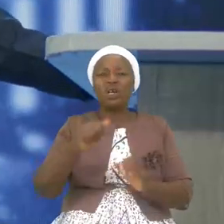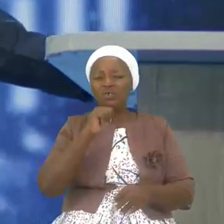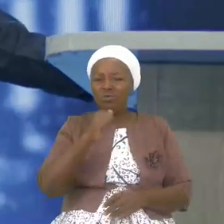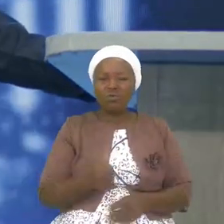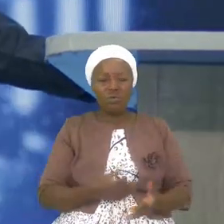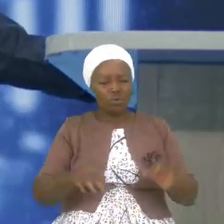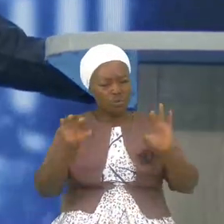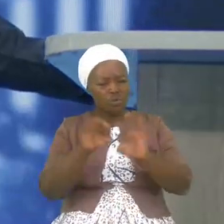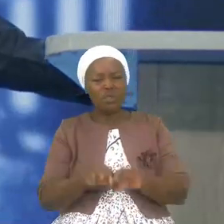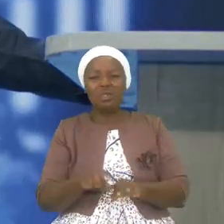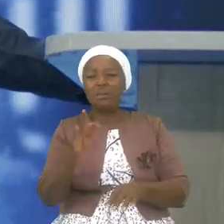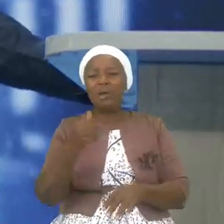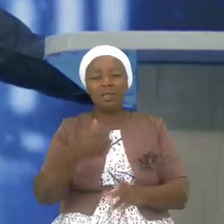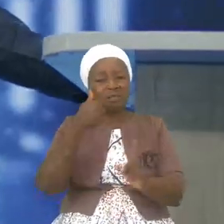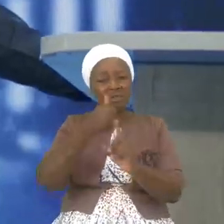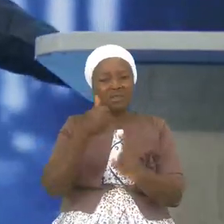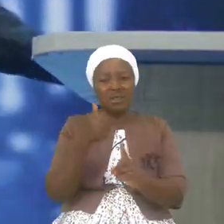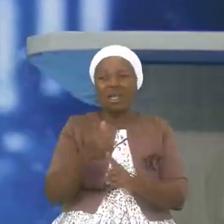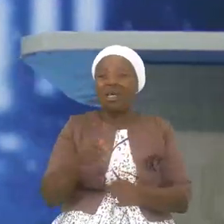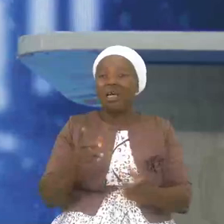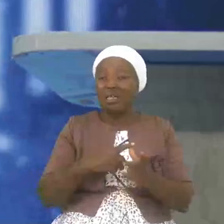digne de lui-même.